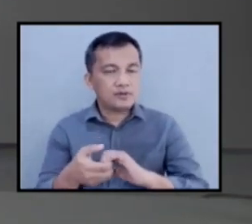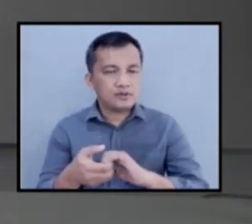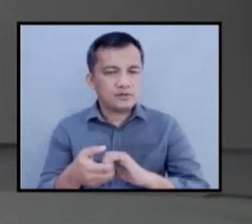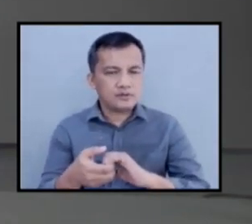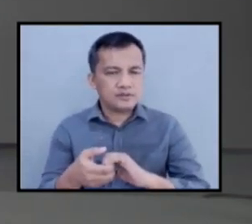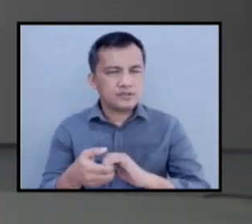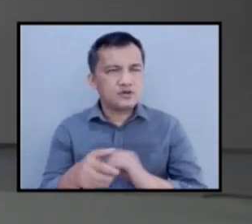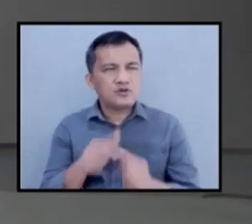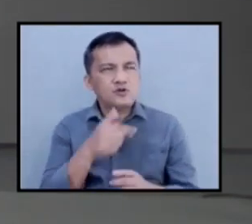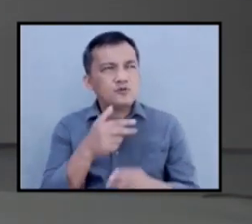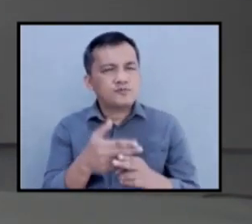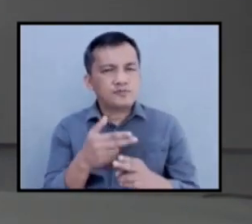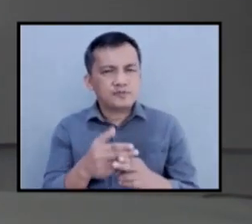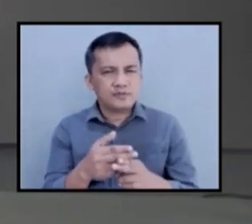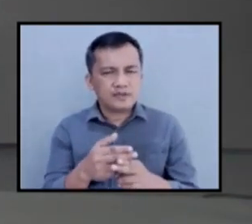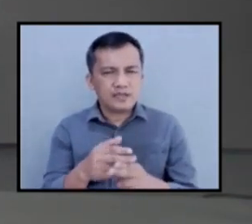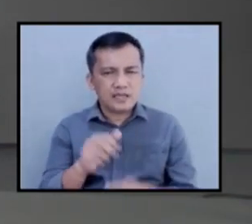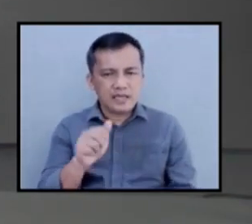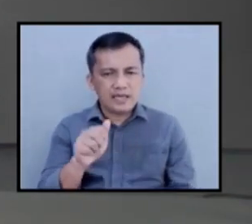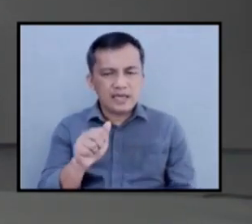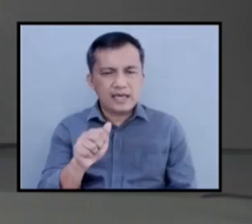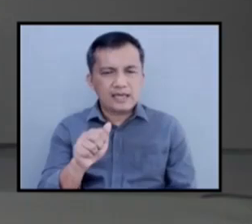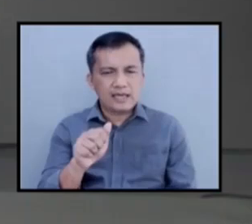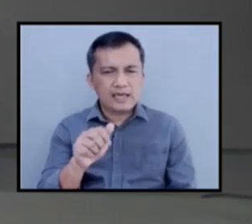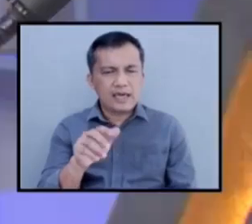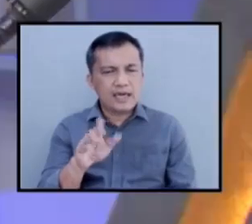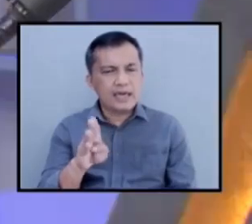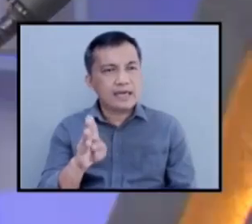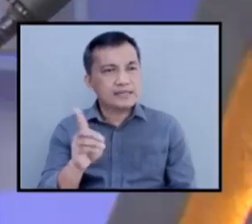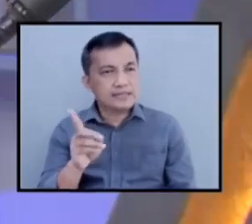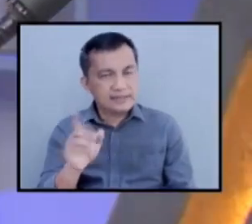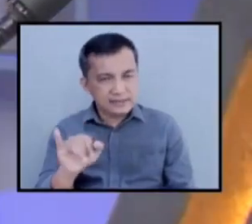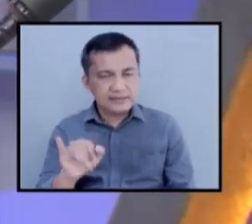si Adi po. So thank you very much. Marami